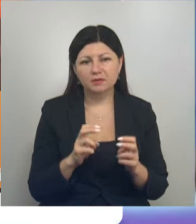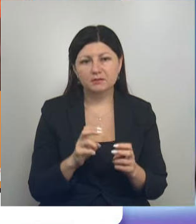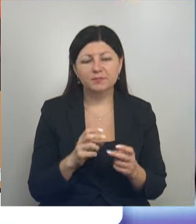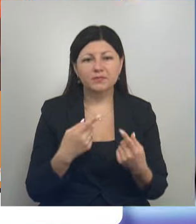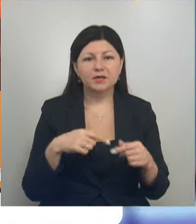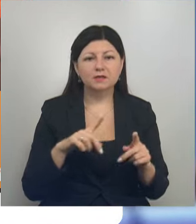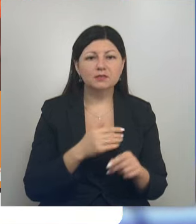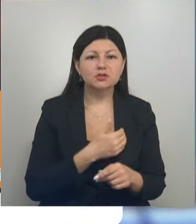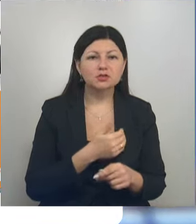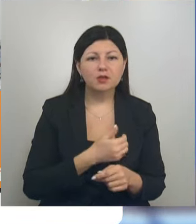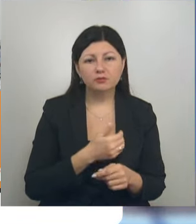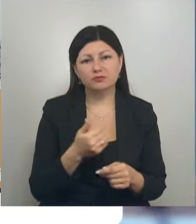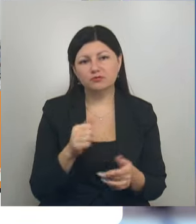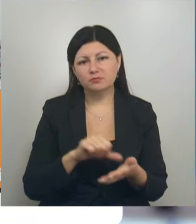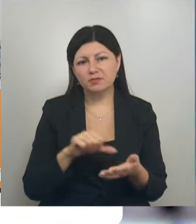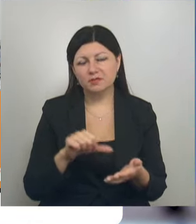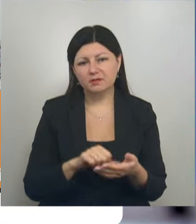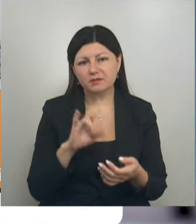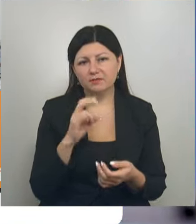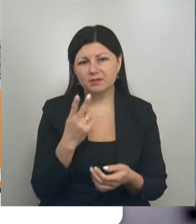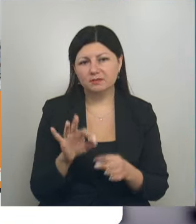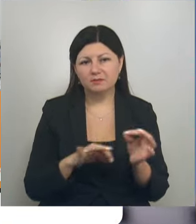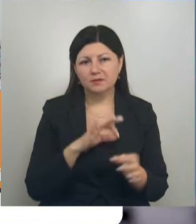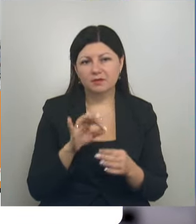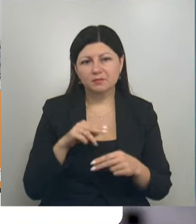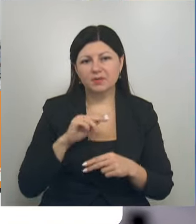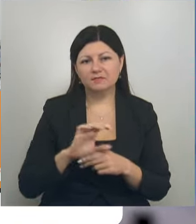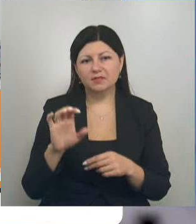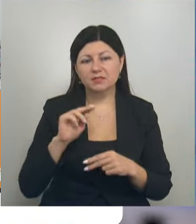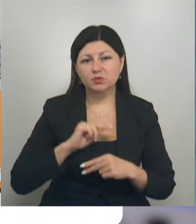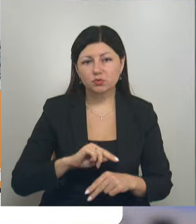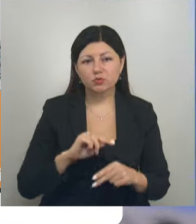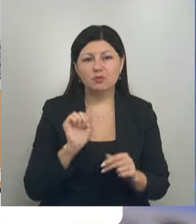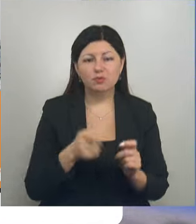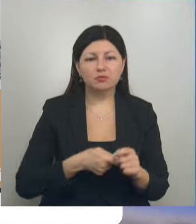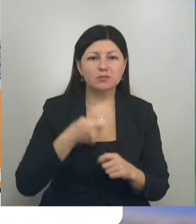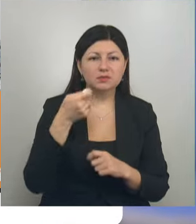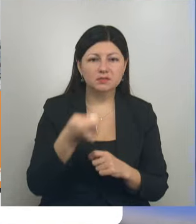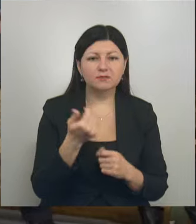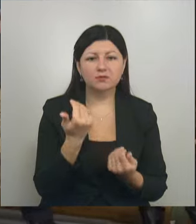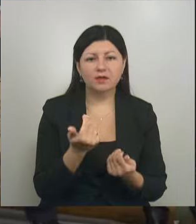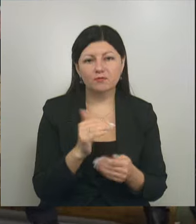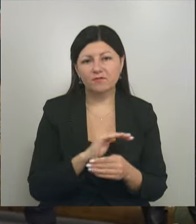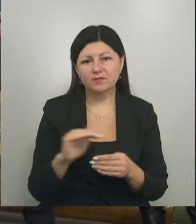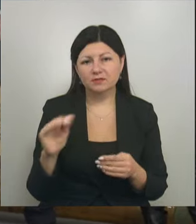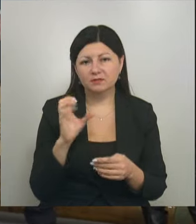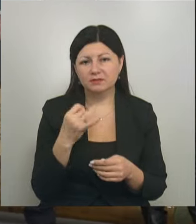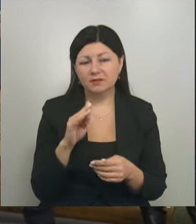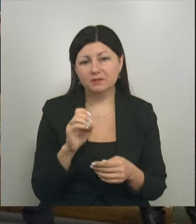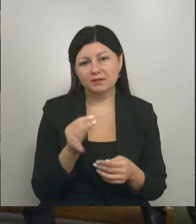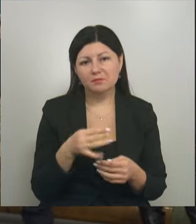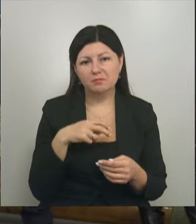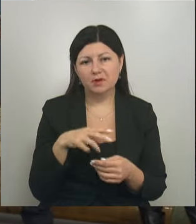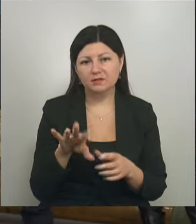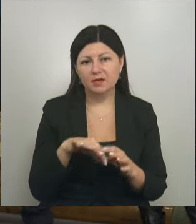Организации, желающие принять участие в национальном проекте «Производительность труда», могут подать заявку на его официальном сайте и пройти отбор. Кирилл Мусаев,